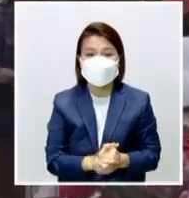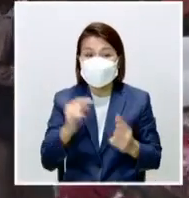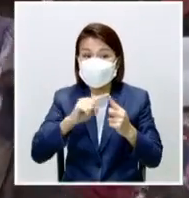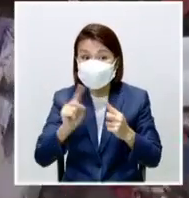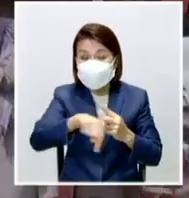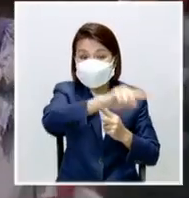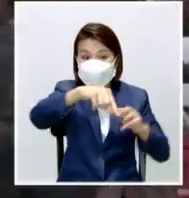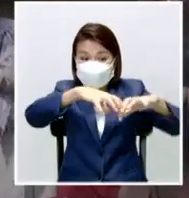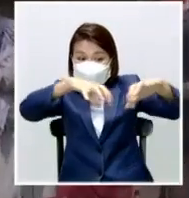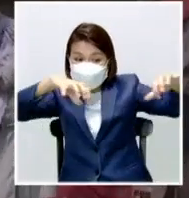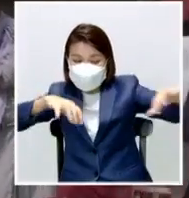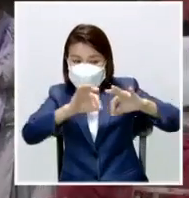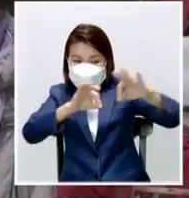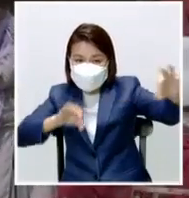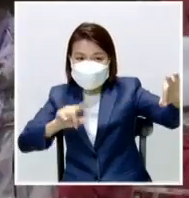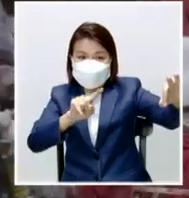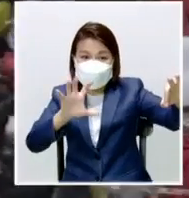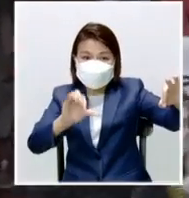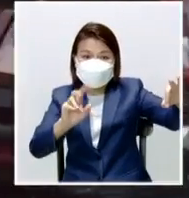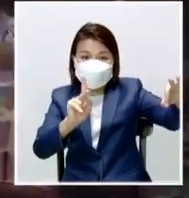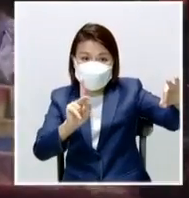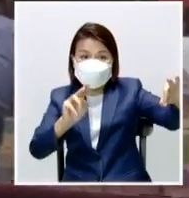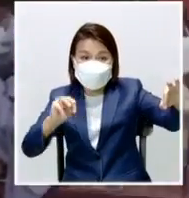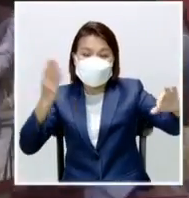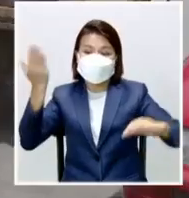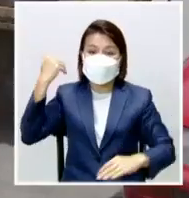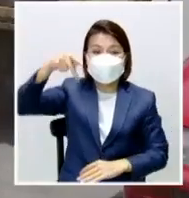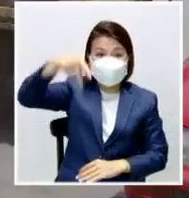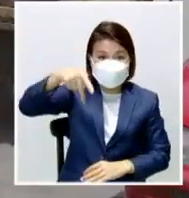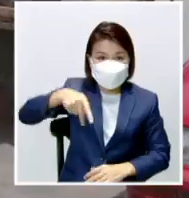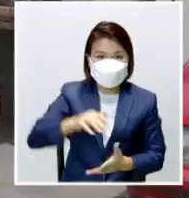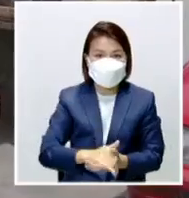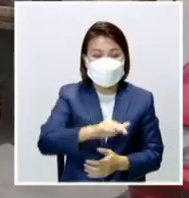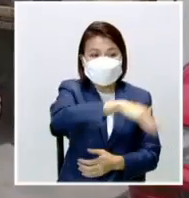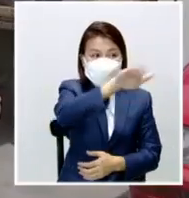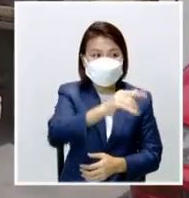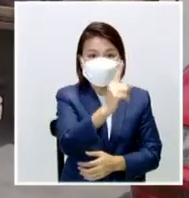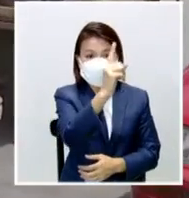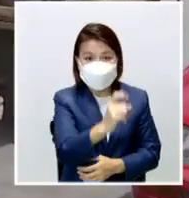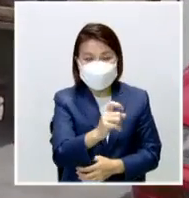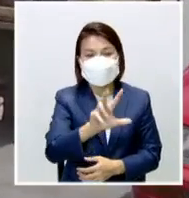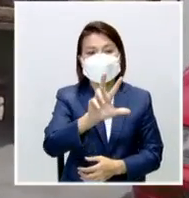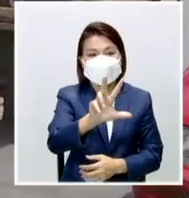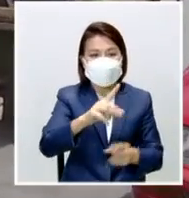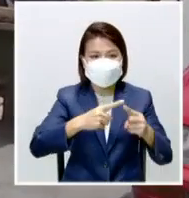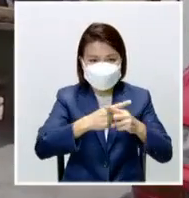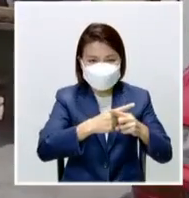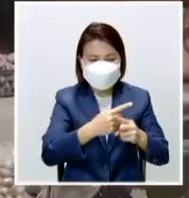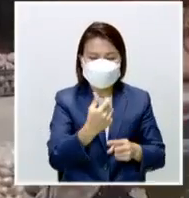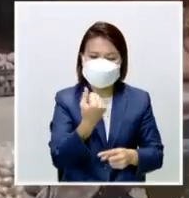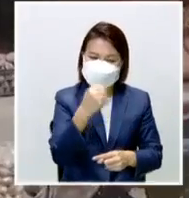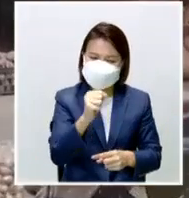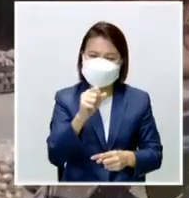างจากกรุงคาบูประมาณ150กิโลเมตรเมื่อวันพุธที่ผ่านมานี่เองส่งผลให้มีผู้เสียชีวิตอย่างน้อย3คนบาดเจ็บอีกหลายสิบค